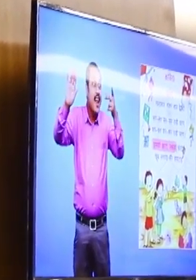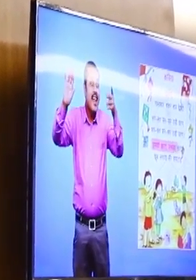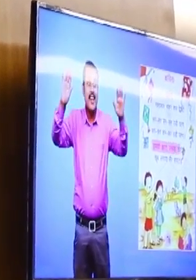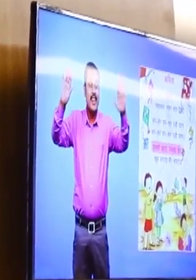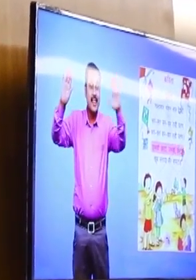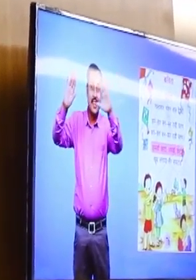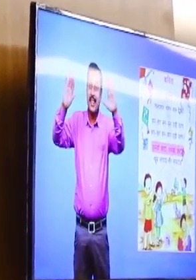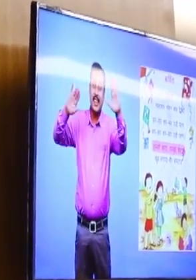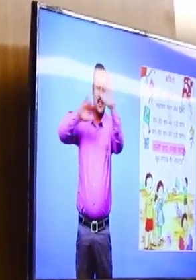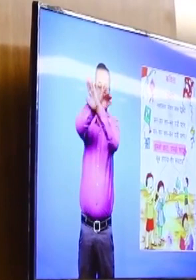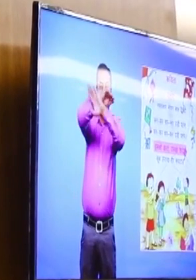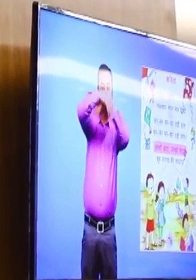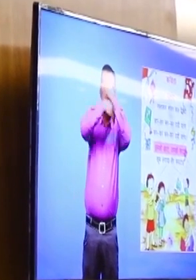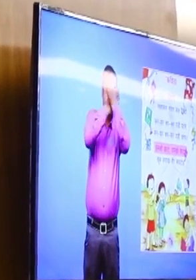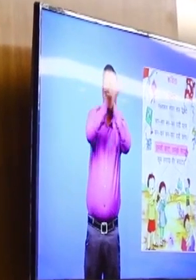उसको काटा,